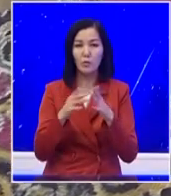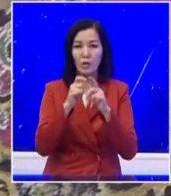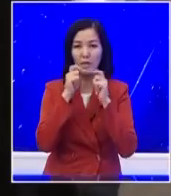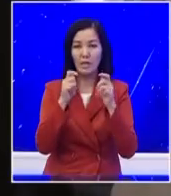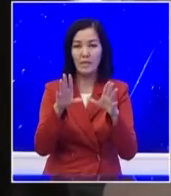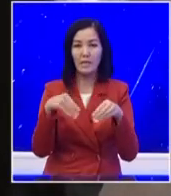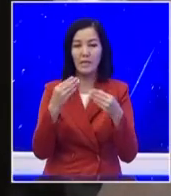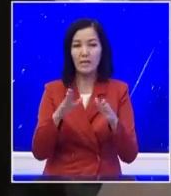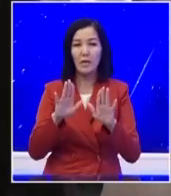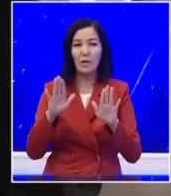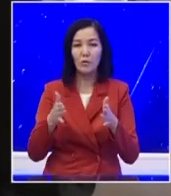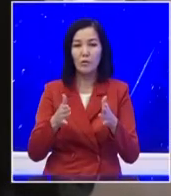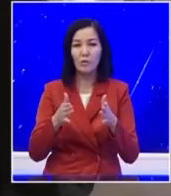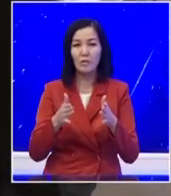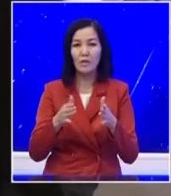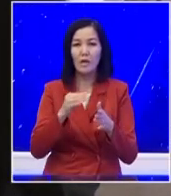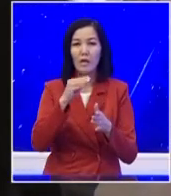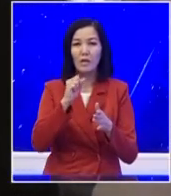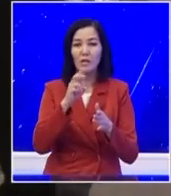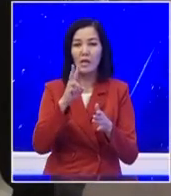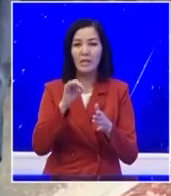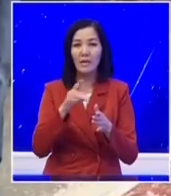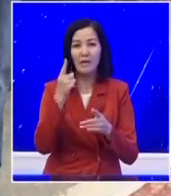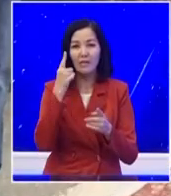келіпті. Тосын бақыттан Жанардың жүрегі жарылуға